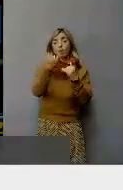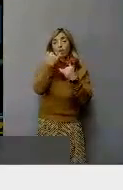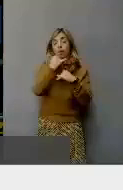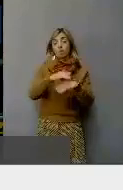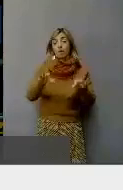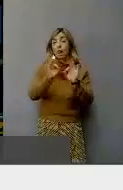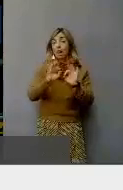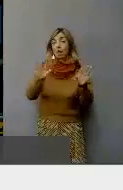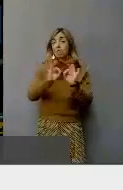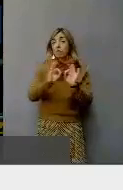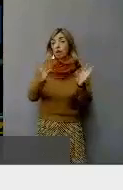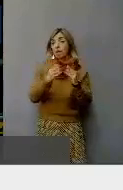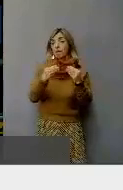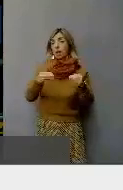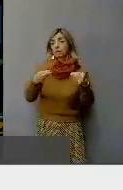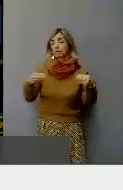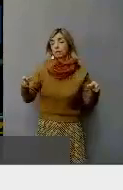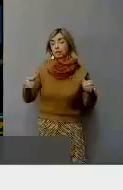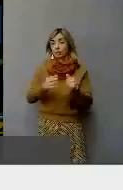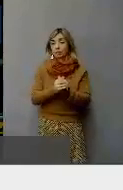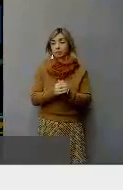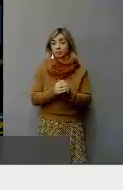dalla plastica